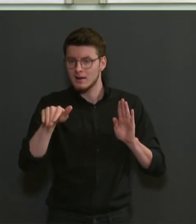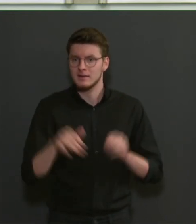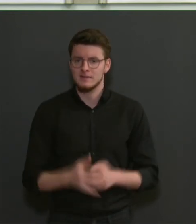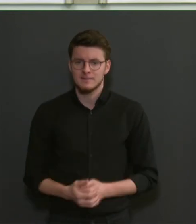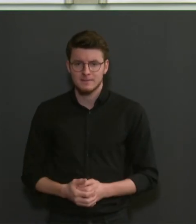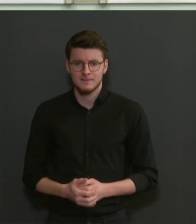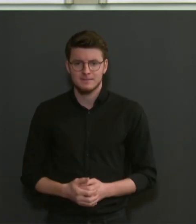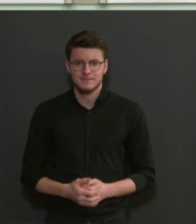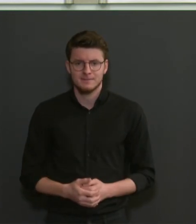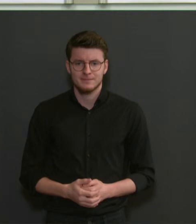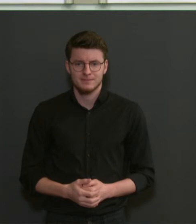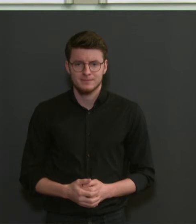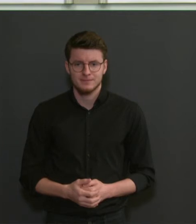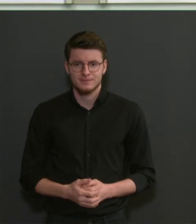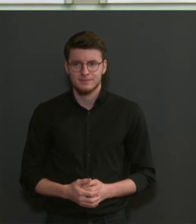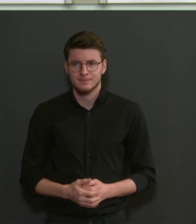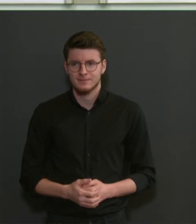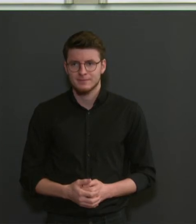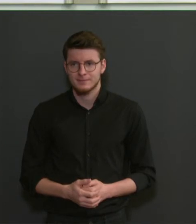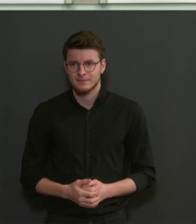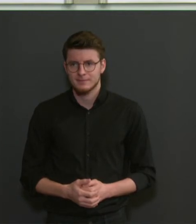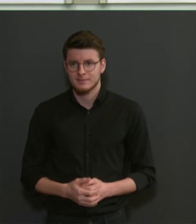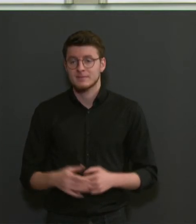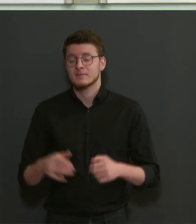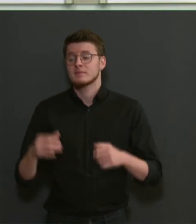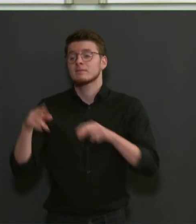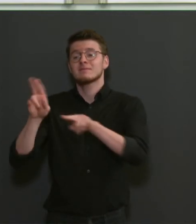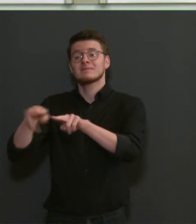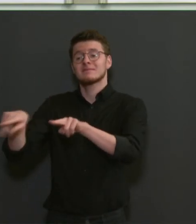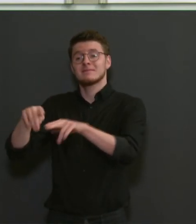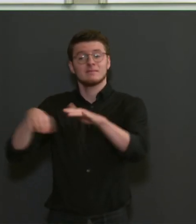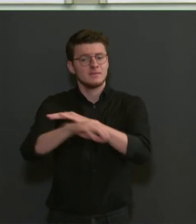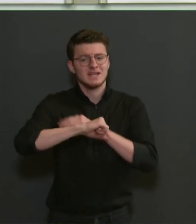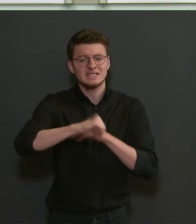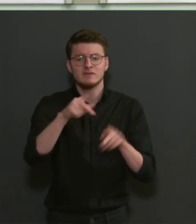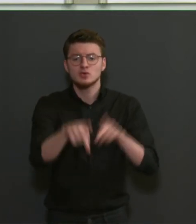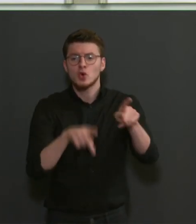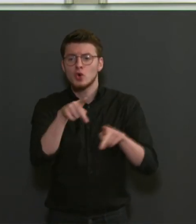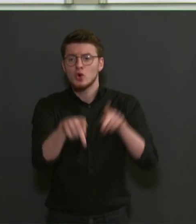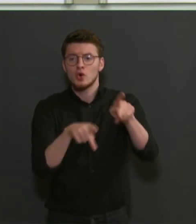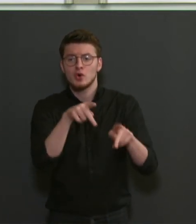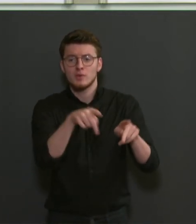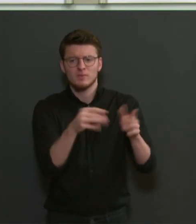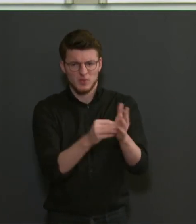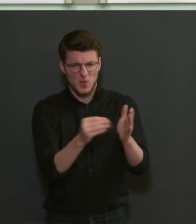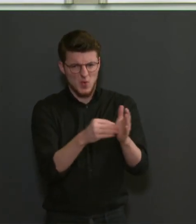Het aantal patiënten op intensieve zorgen stijgt evenwel verder door tot